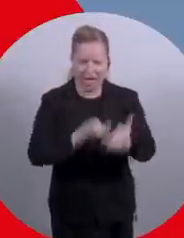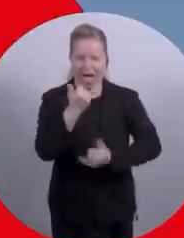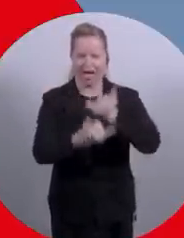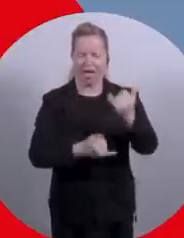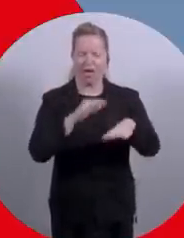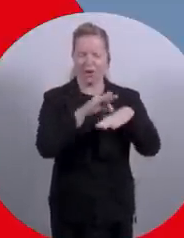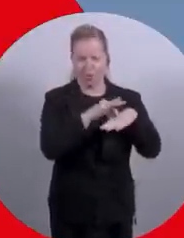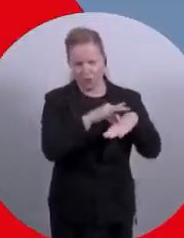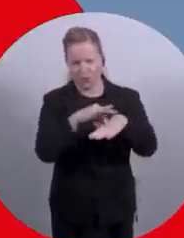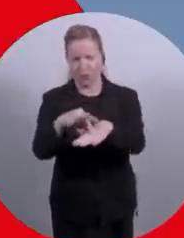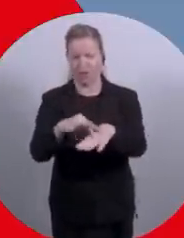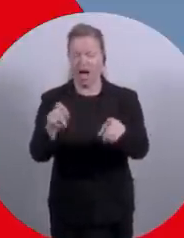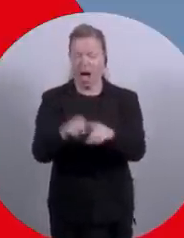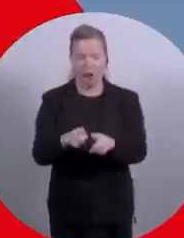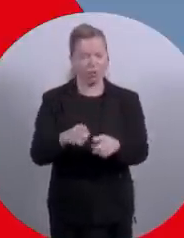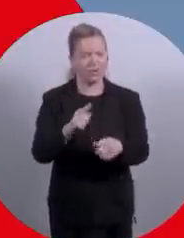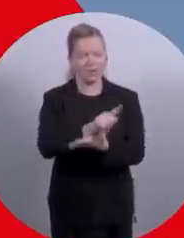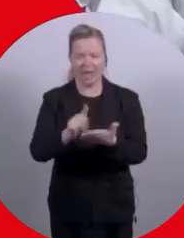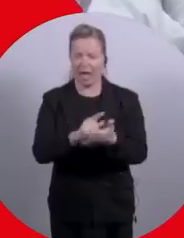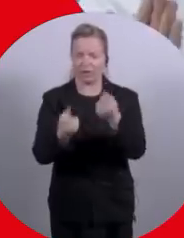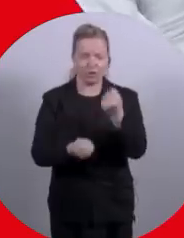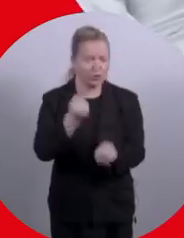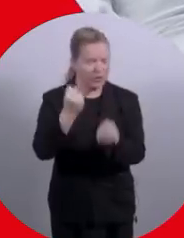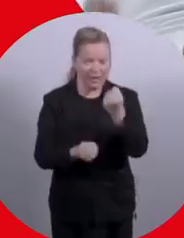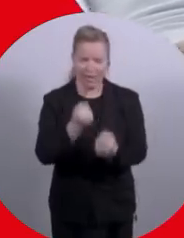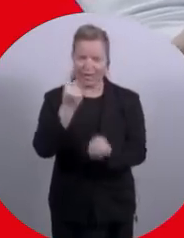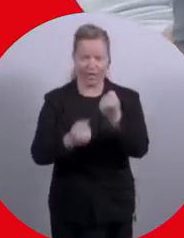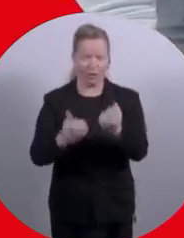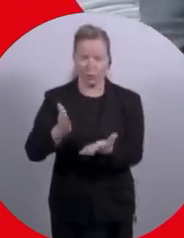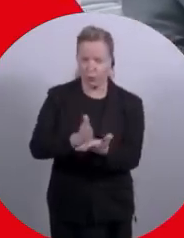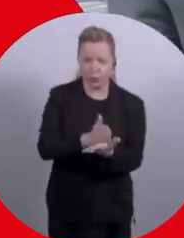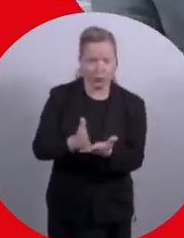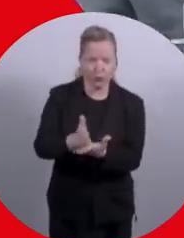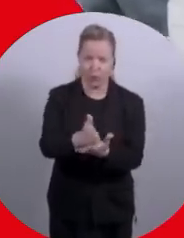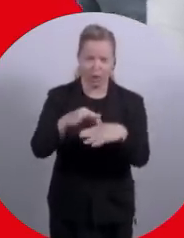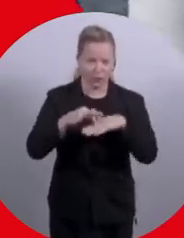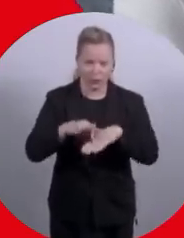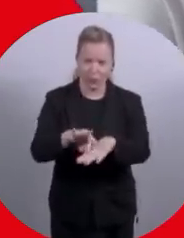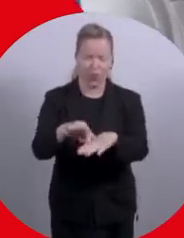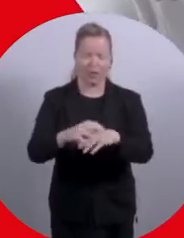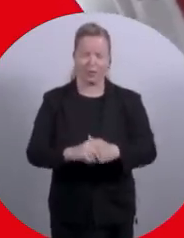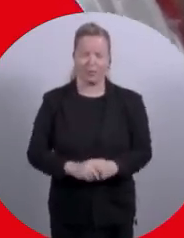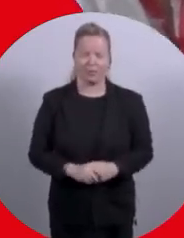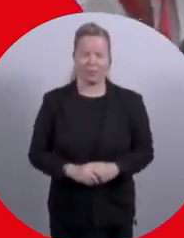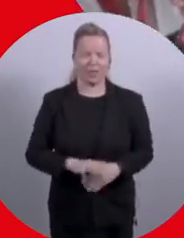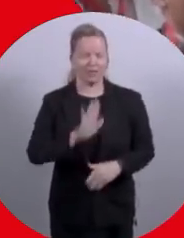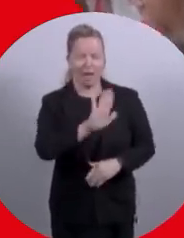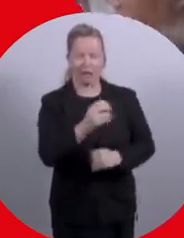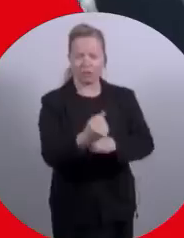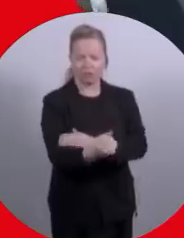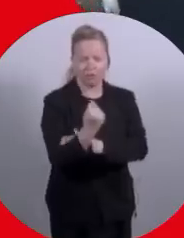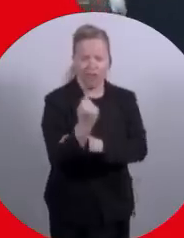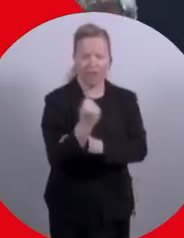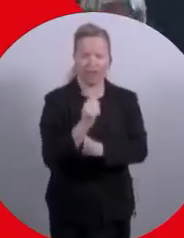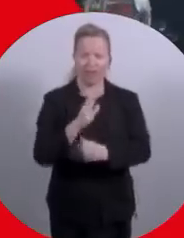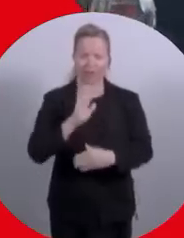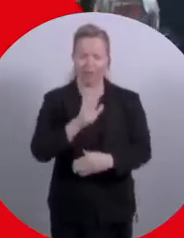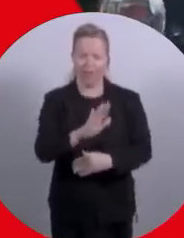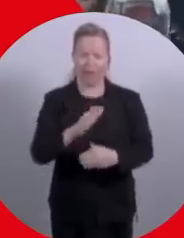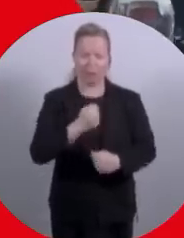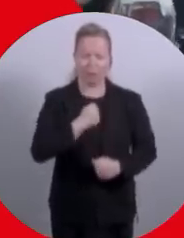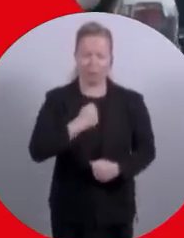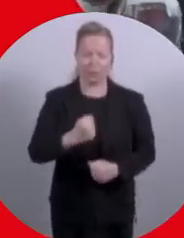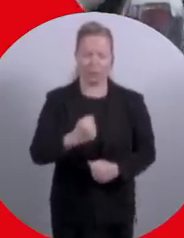schwierige Zeiten auch mit einem Metall deiner Stärke und deine Mut